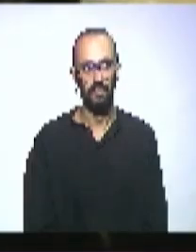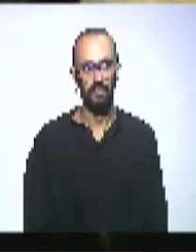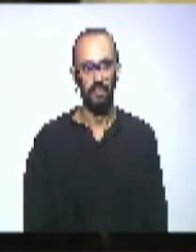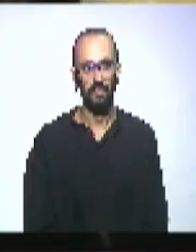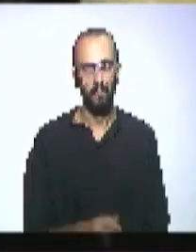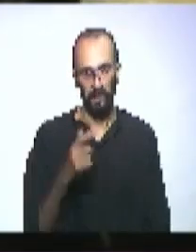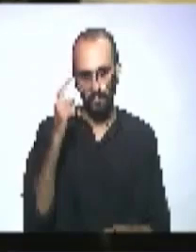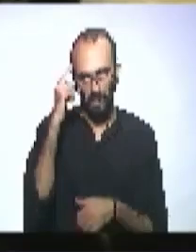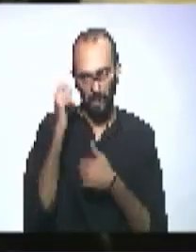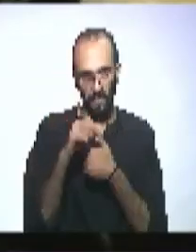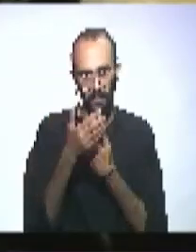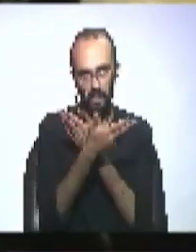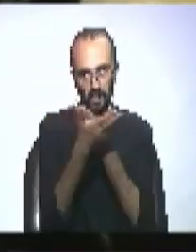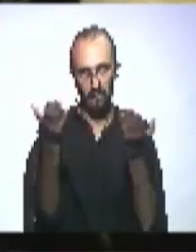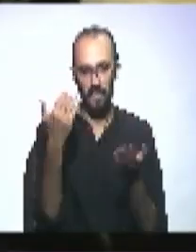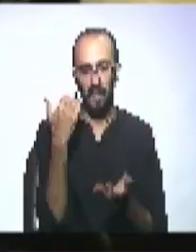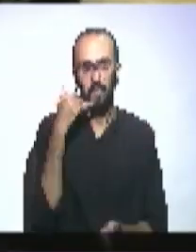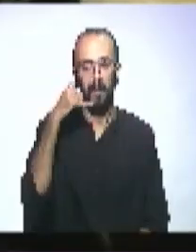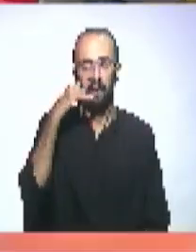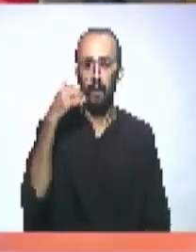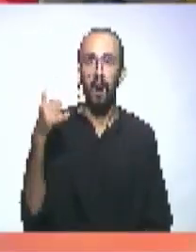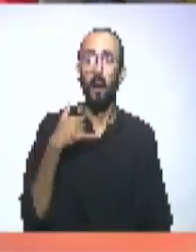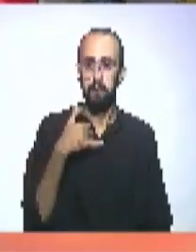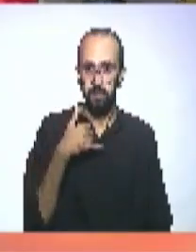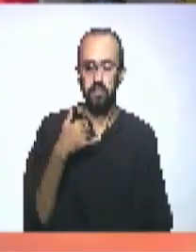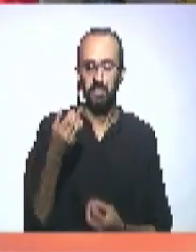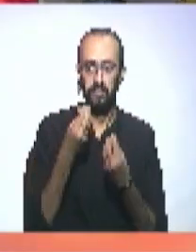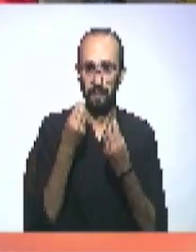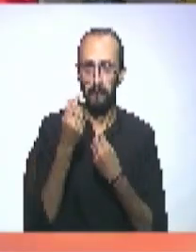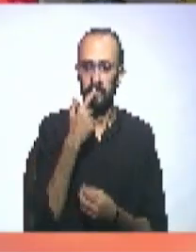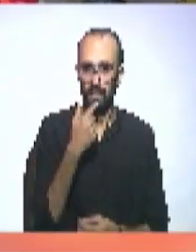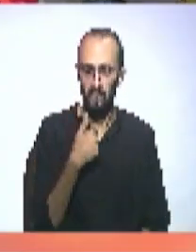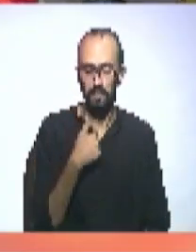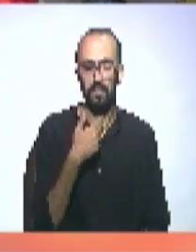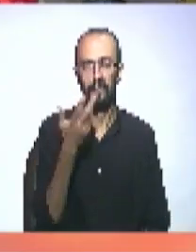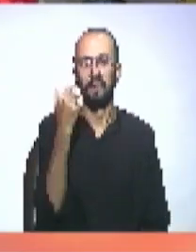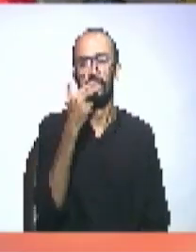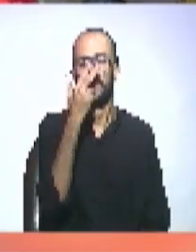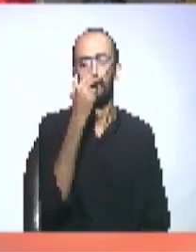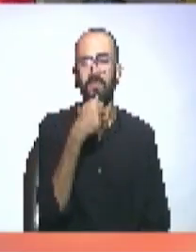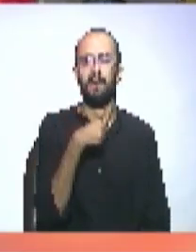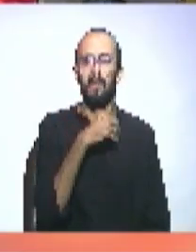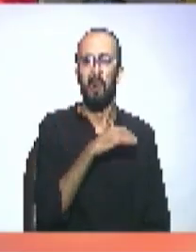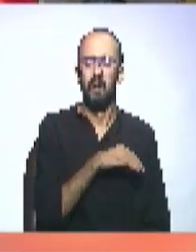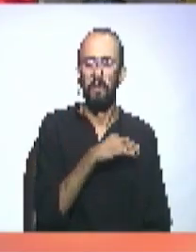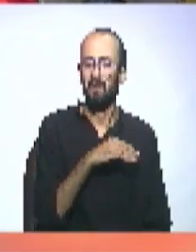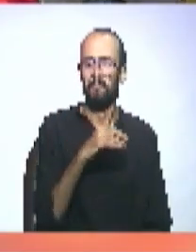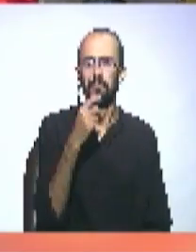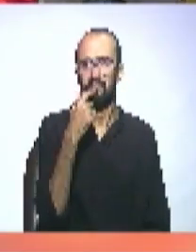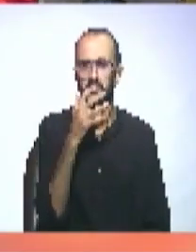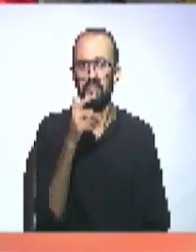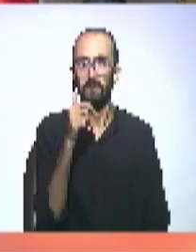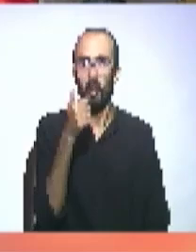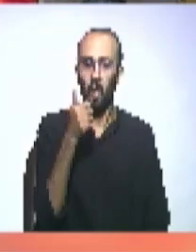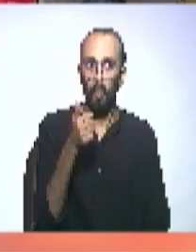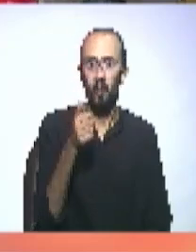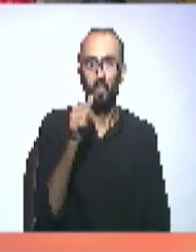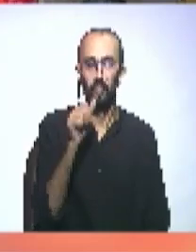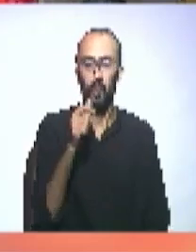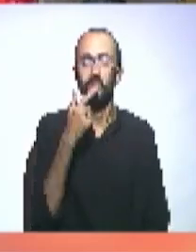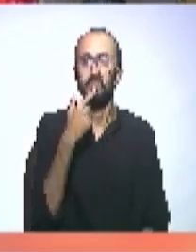حضراتكم بأرقام التليفونات على الشاشة للي عايز يتواصل مع الشيف في حاجة جربتوها مثلا من الحلقات اللي فاتت عملنا